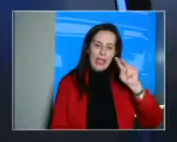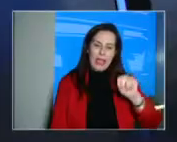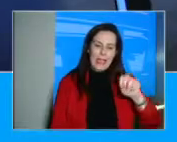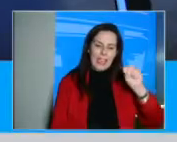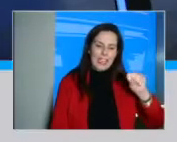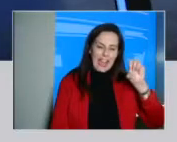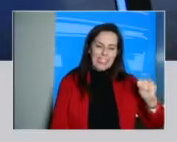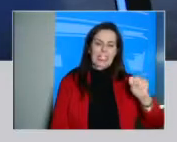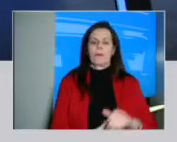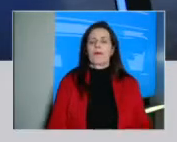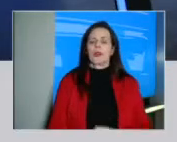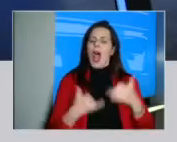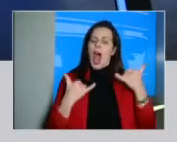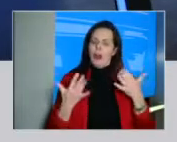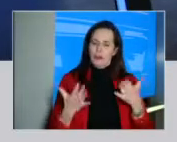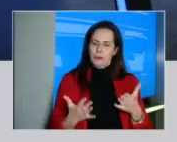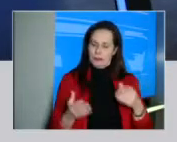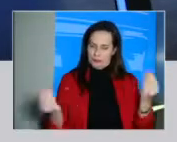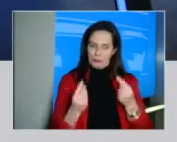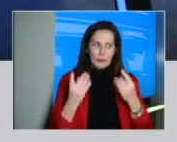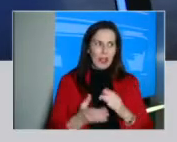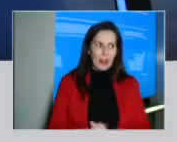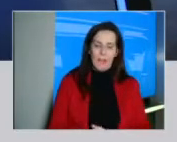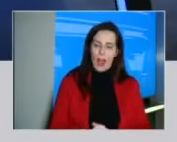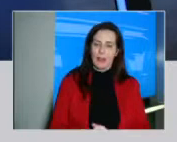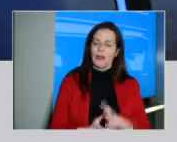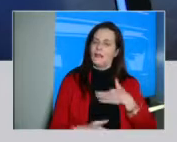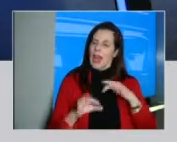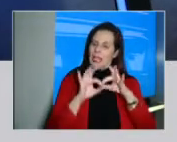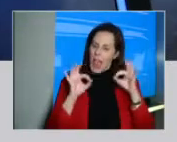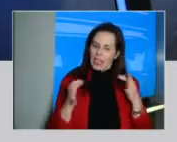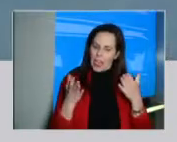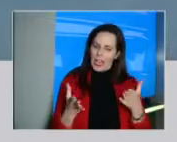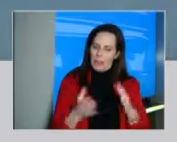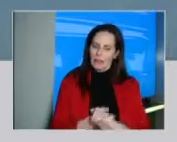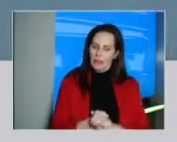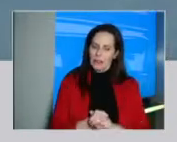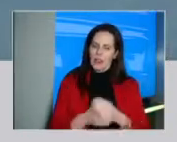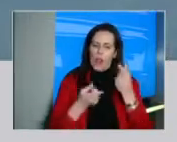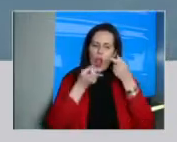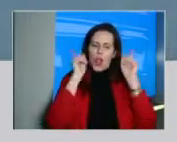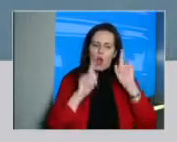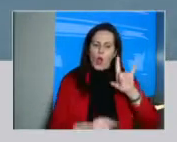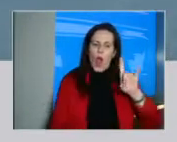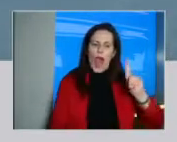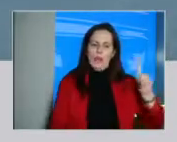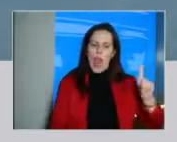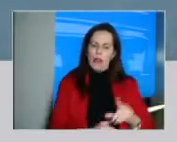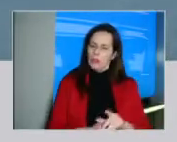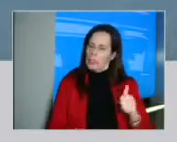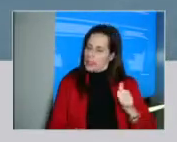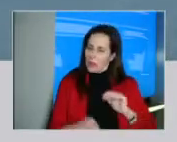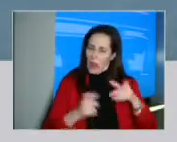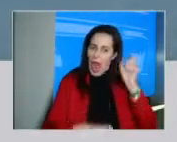סיימנו עם הטייטלים. עכשיו נגיע לעניין עצמו. ואני אתחיל איתך ברשותך, דוקטור חדד. צבא